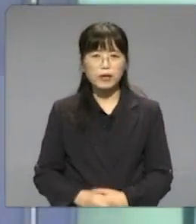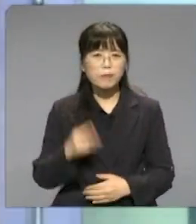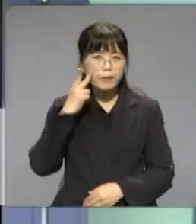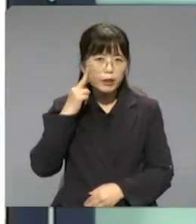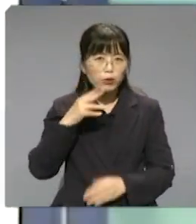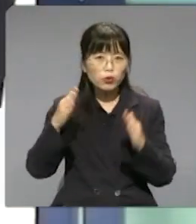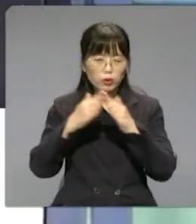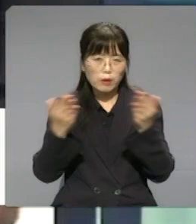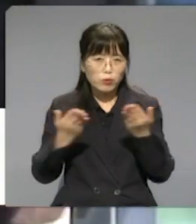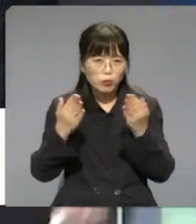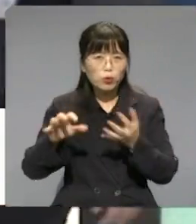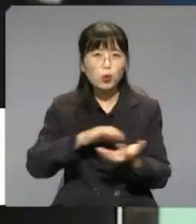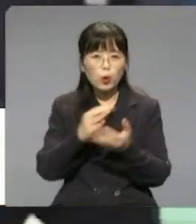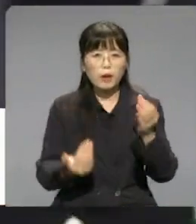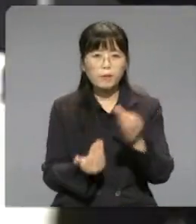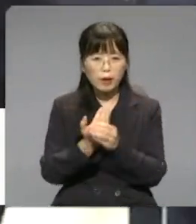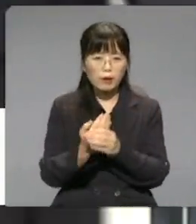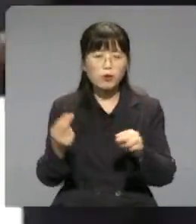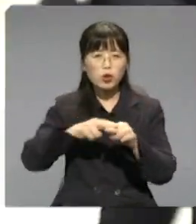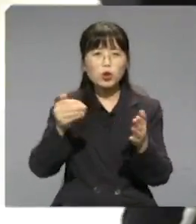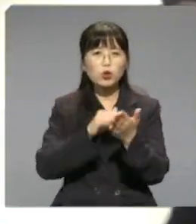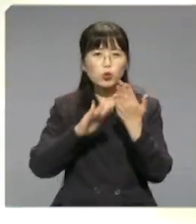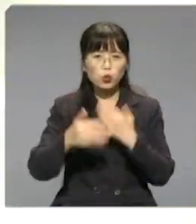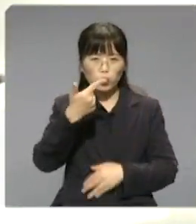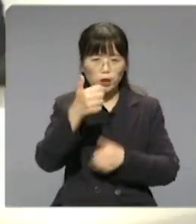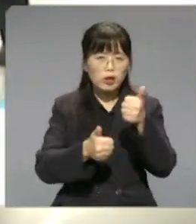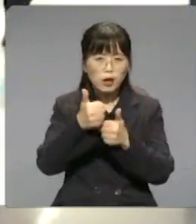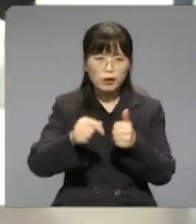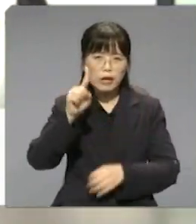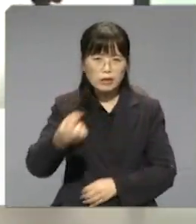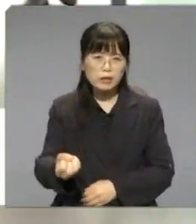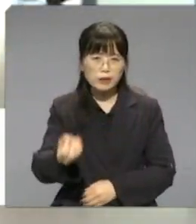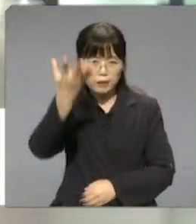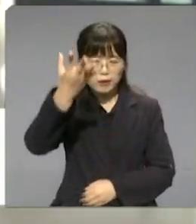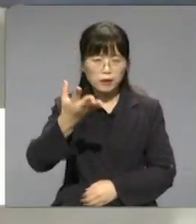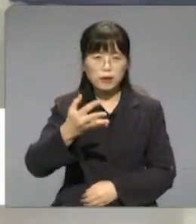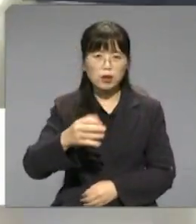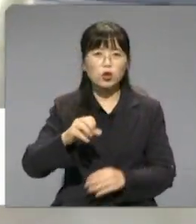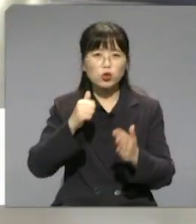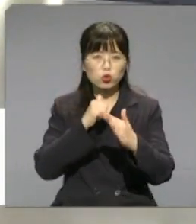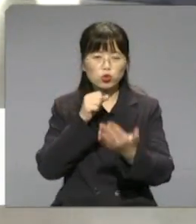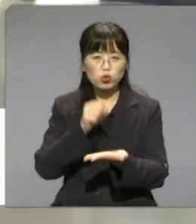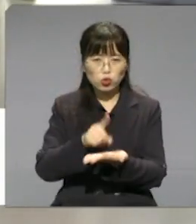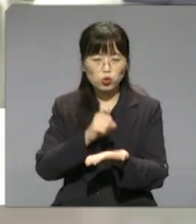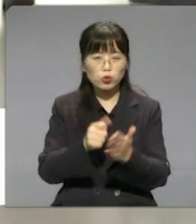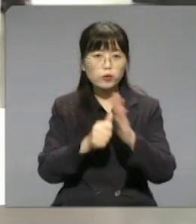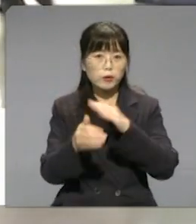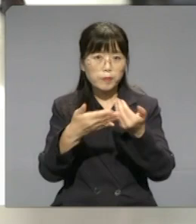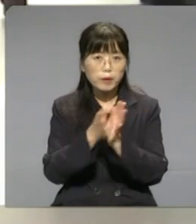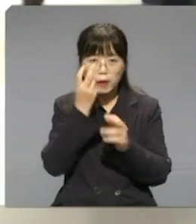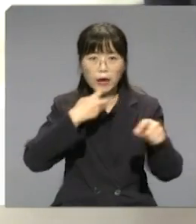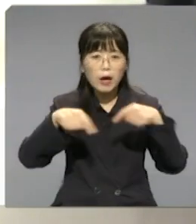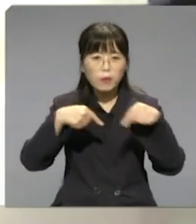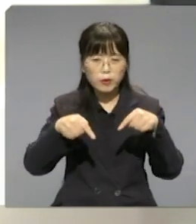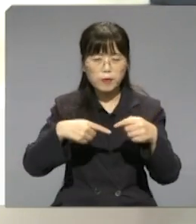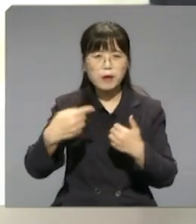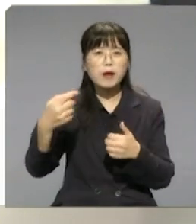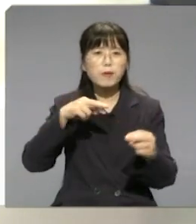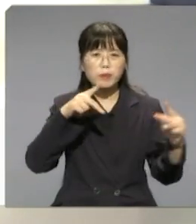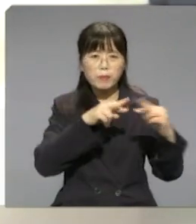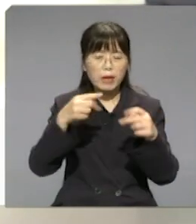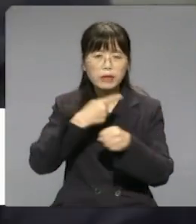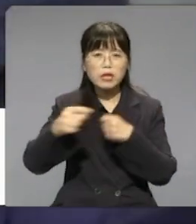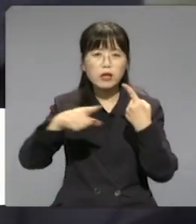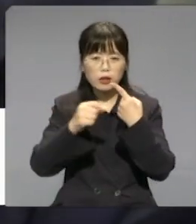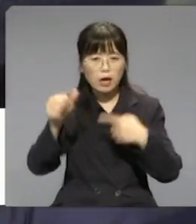미국 재택 근무 논란을 빚으며 부임 후 6경기에서 단 1승만 건진 클린스만 축구대표팀 감독이 비판은 내년